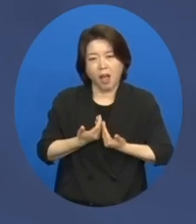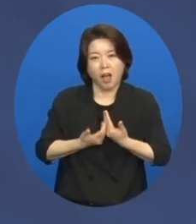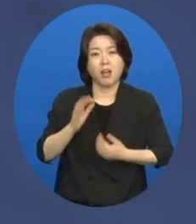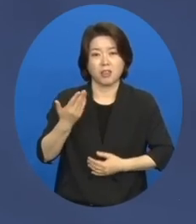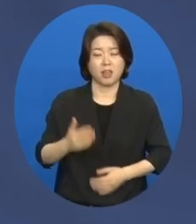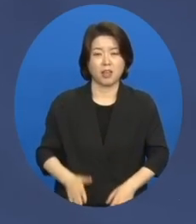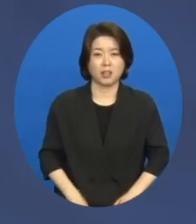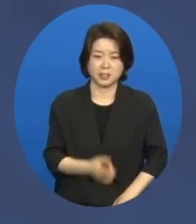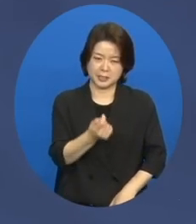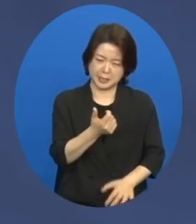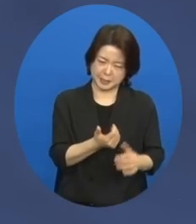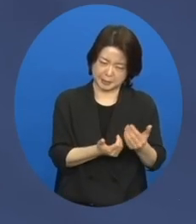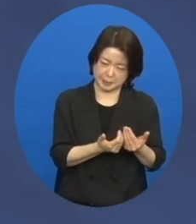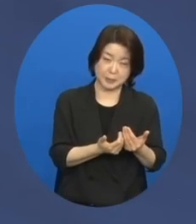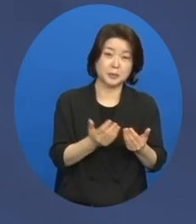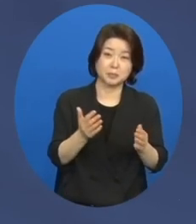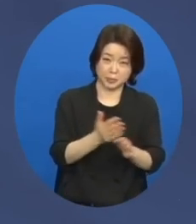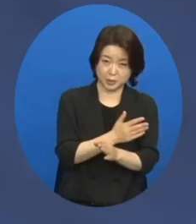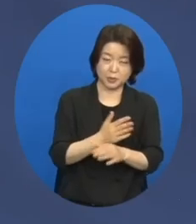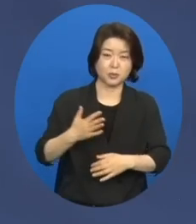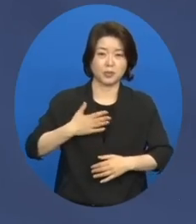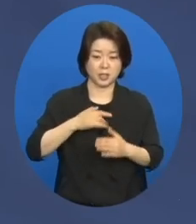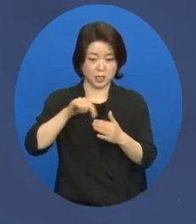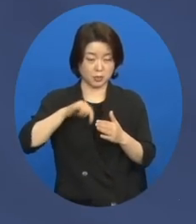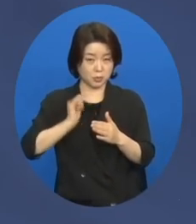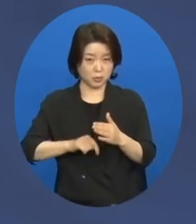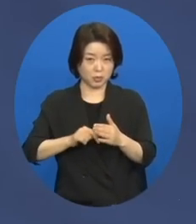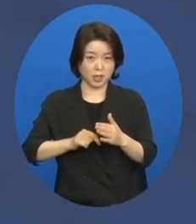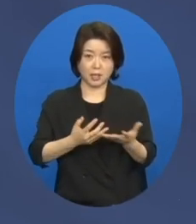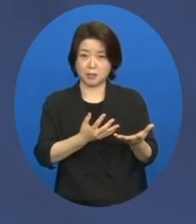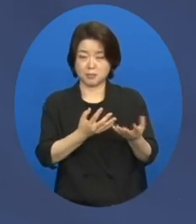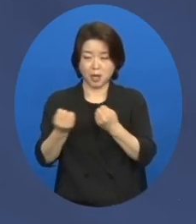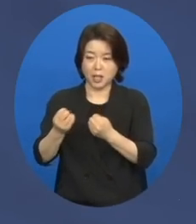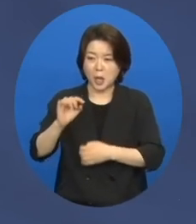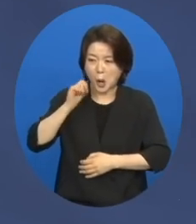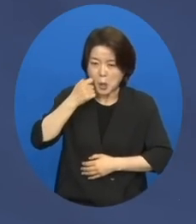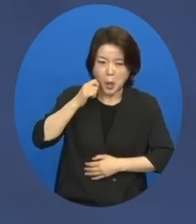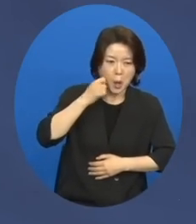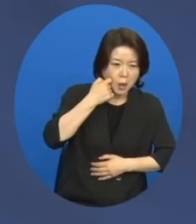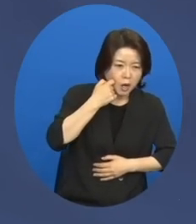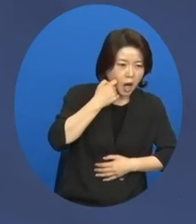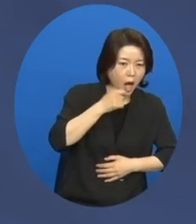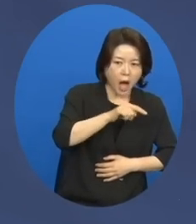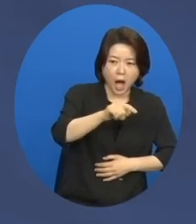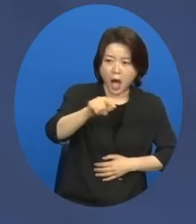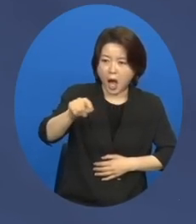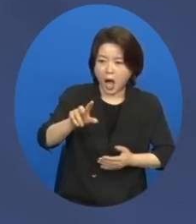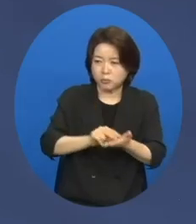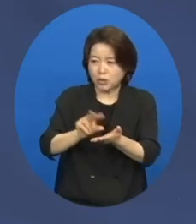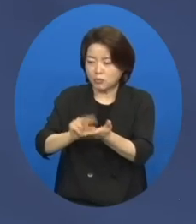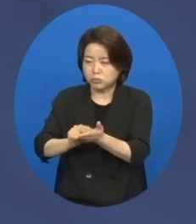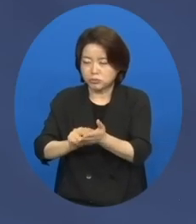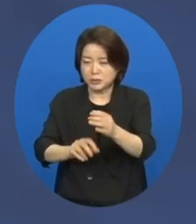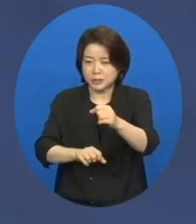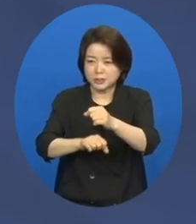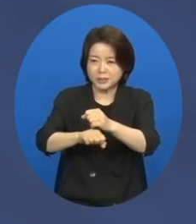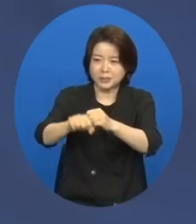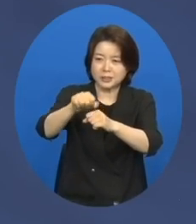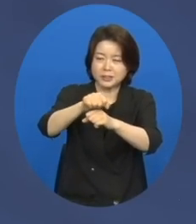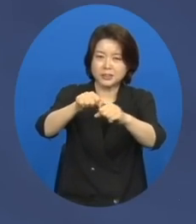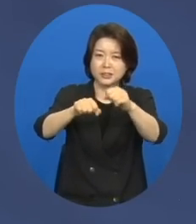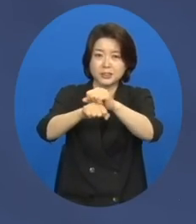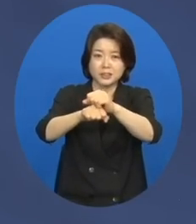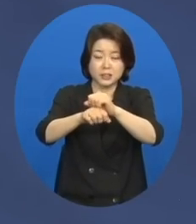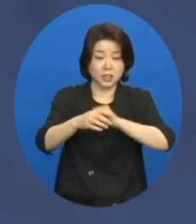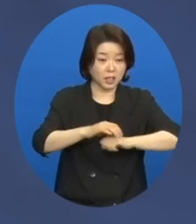작은 충돌부터 시작해서 우리 안에 막 이런 어려움이 겹치기 시작하는데요. 사역을 막 힘을